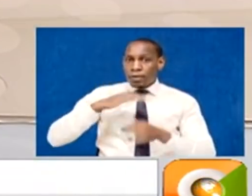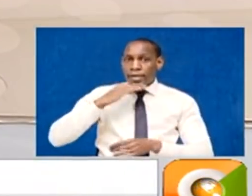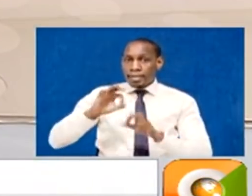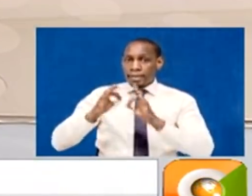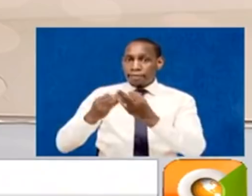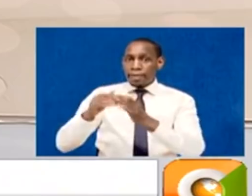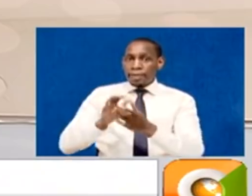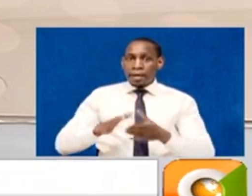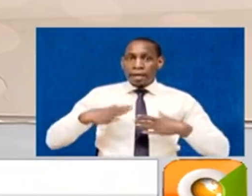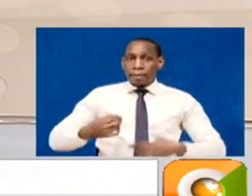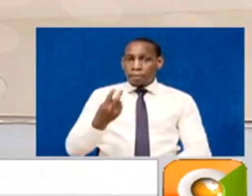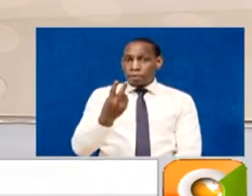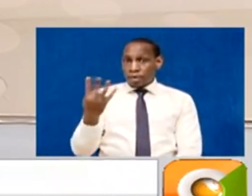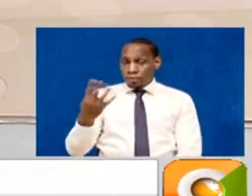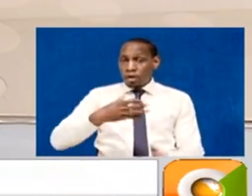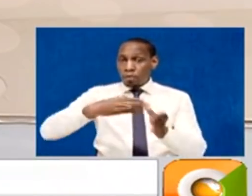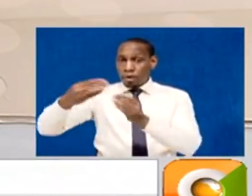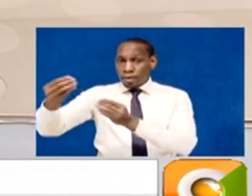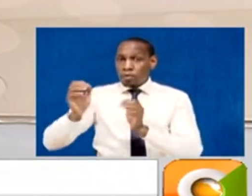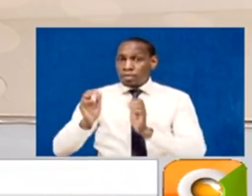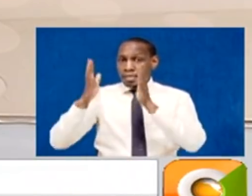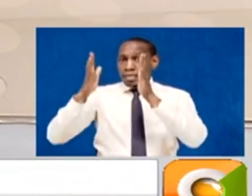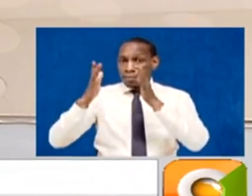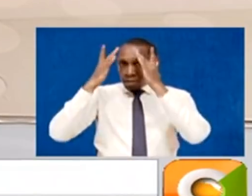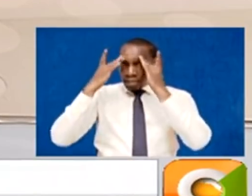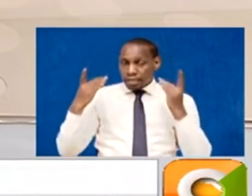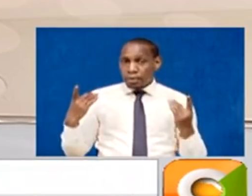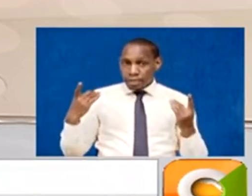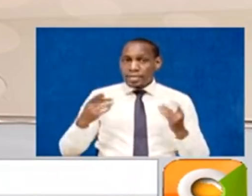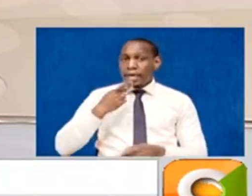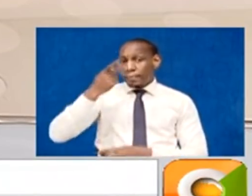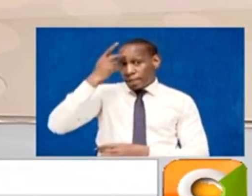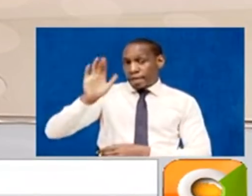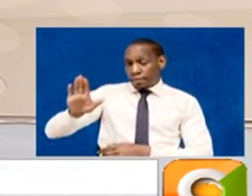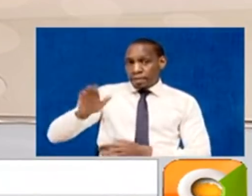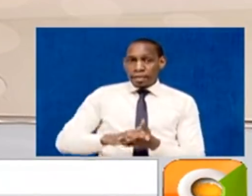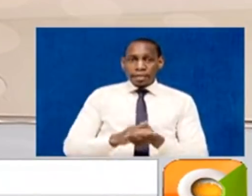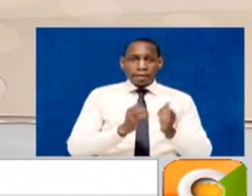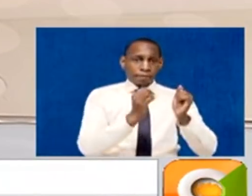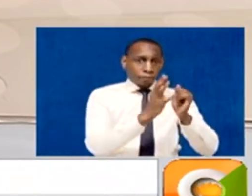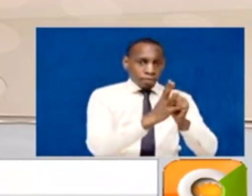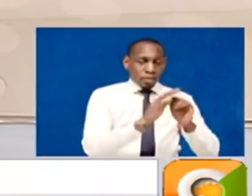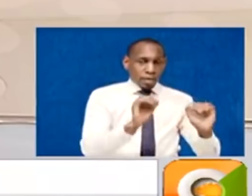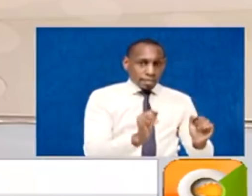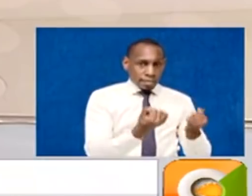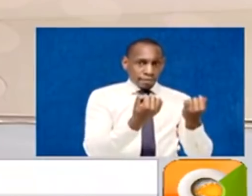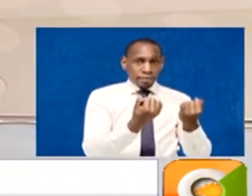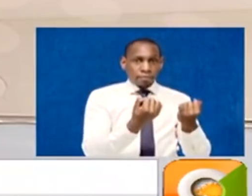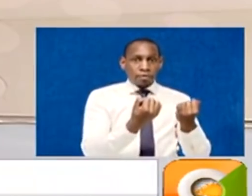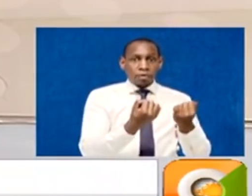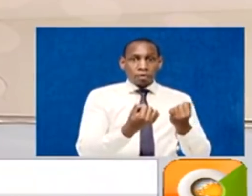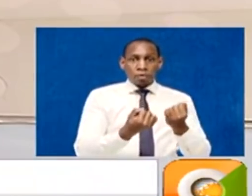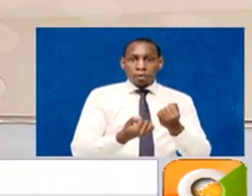Watu 24 wa familia hii walikuwa wakielekea kwenye sherehe ya harusi ya wazazi wao. 14 walionusurika